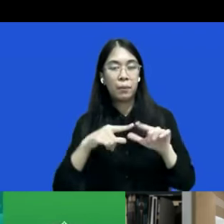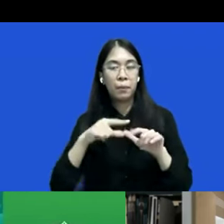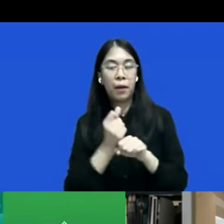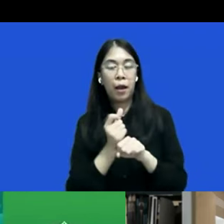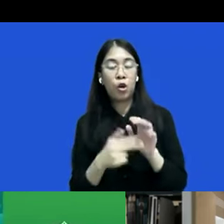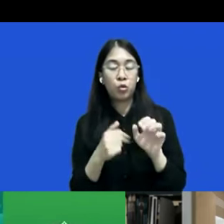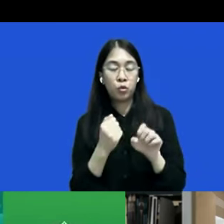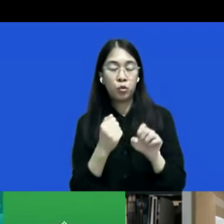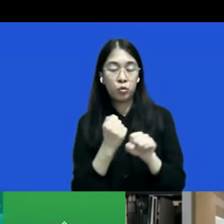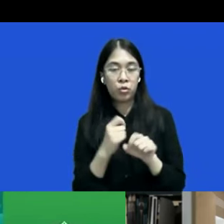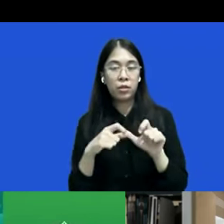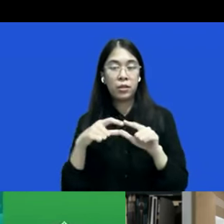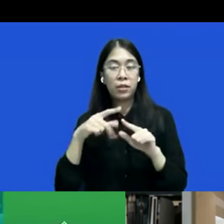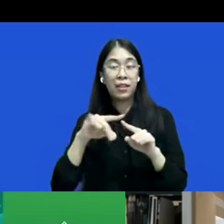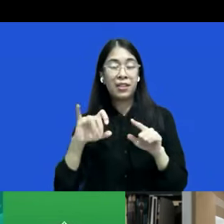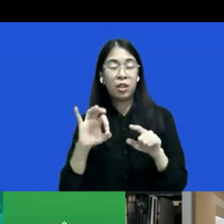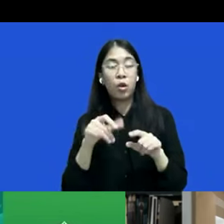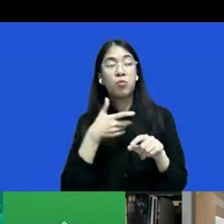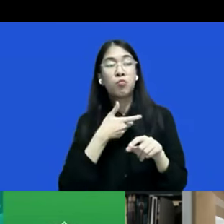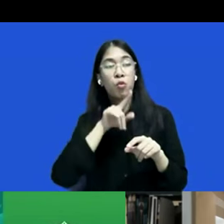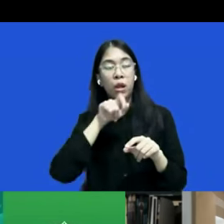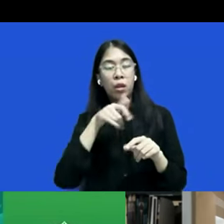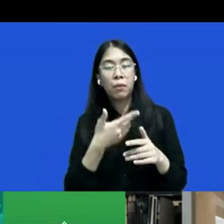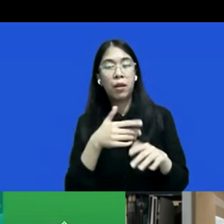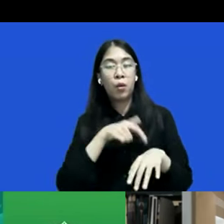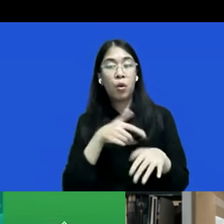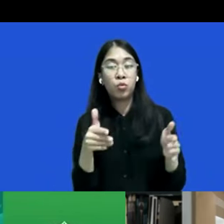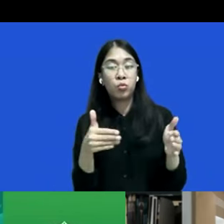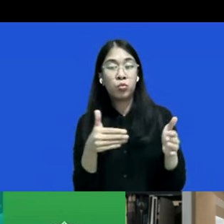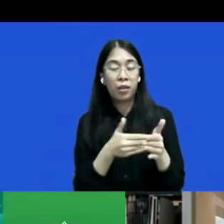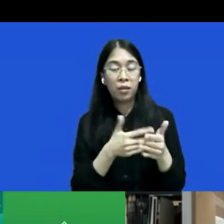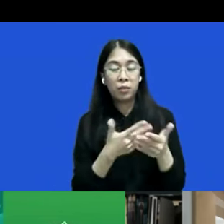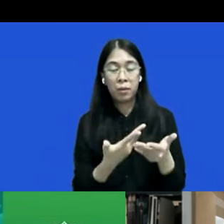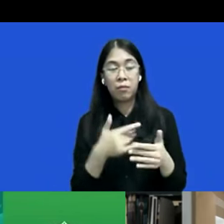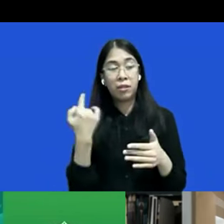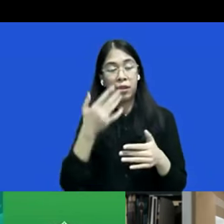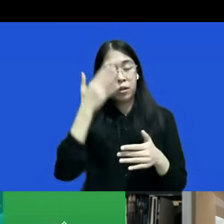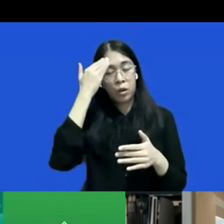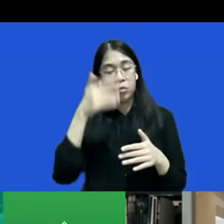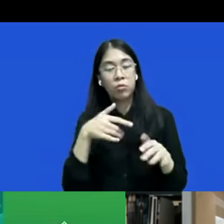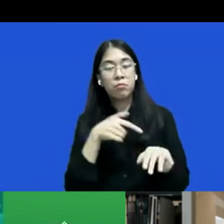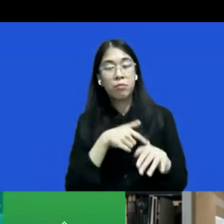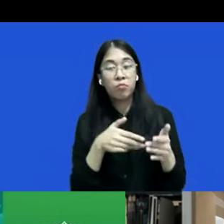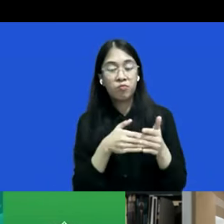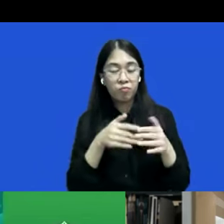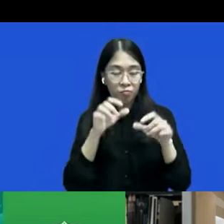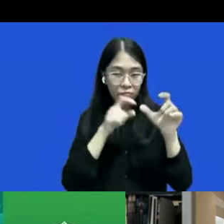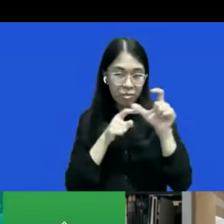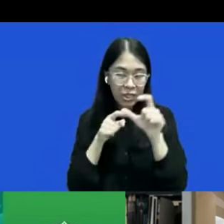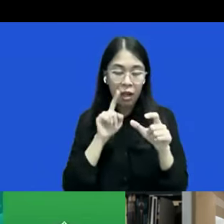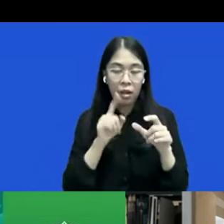Izin bertanya terkait batasan waktu penyidikan, sebagaimana yang kita tahu bahwa batas waktu penyidikan sebelumnya diatur dalam